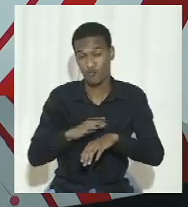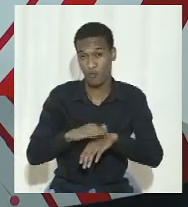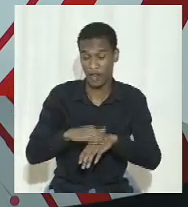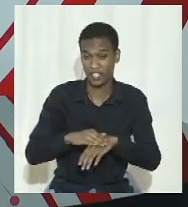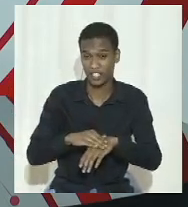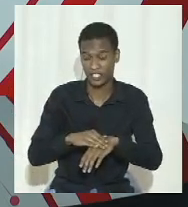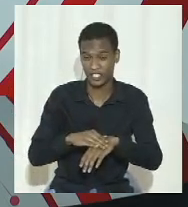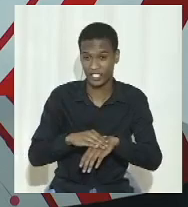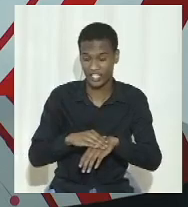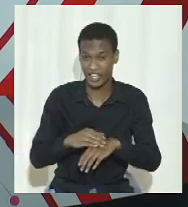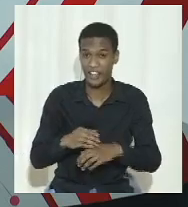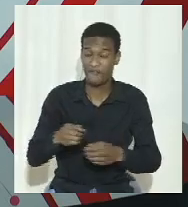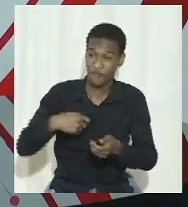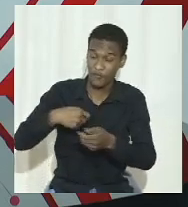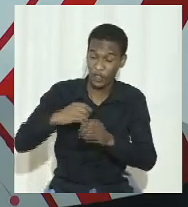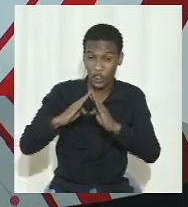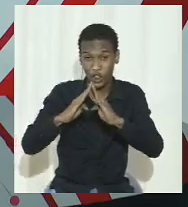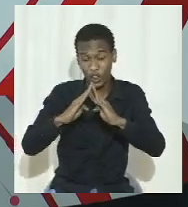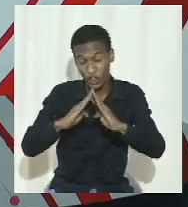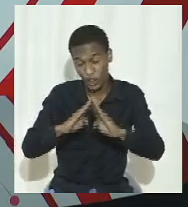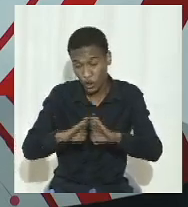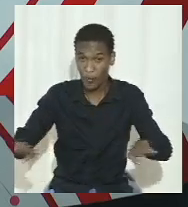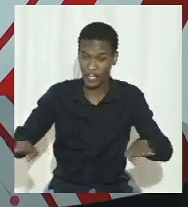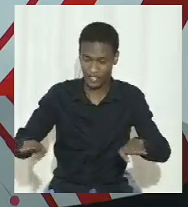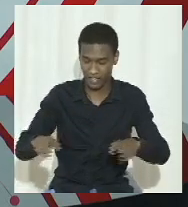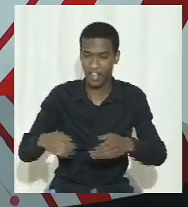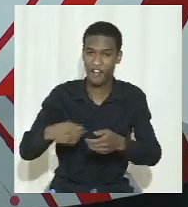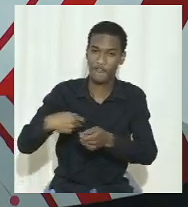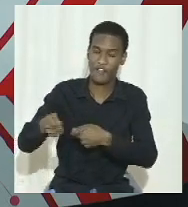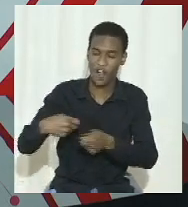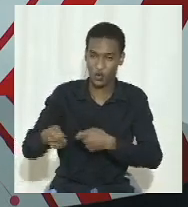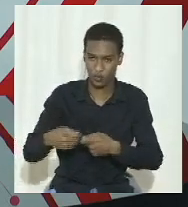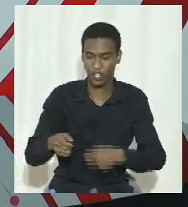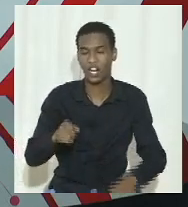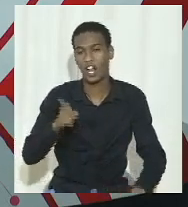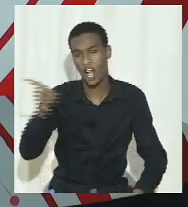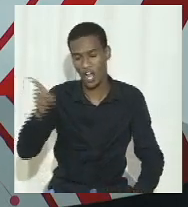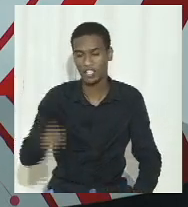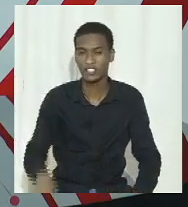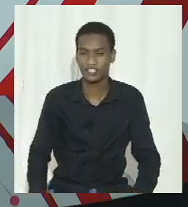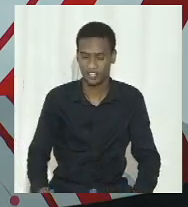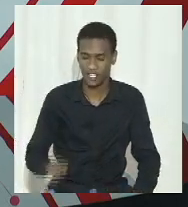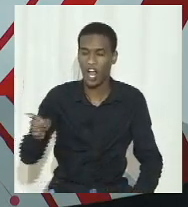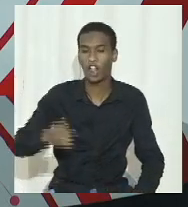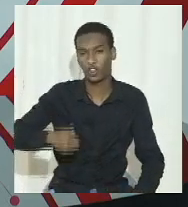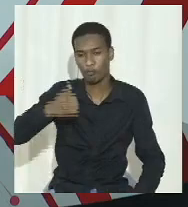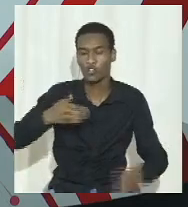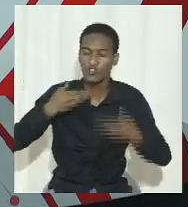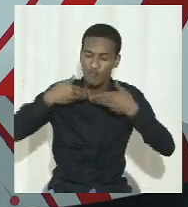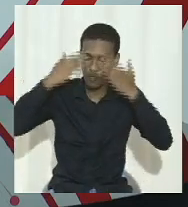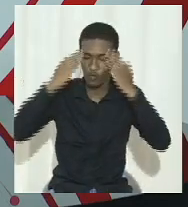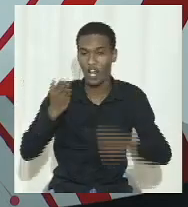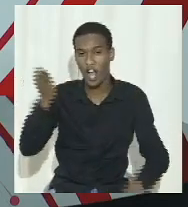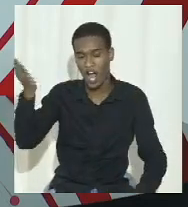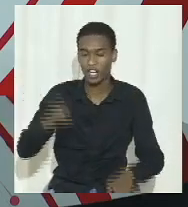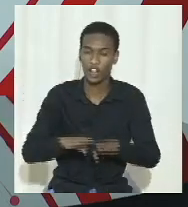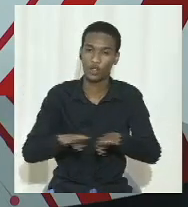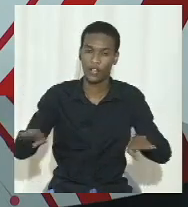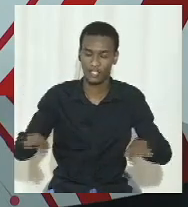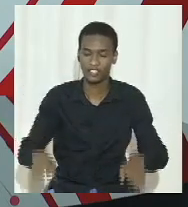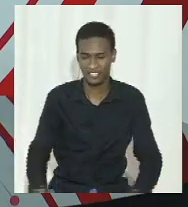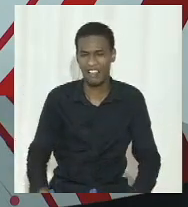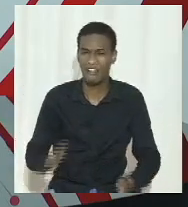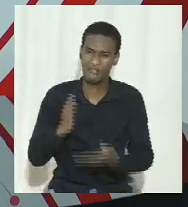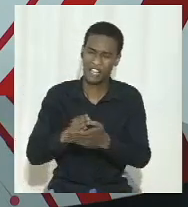ao Fianarantsoa toeram-piantsonana ho an'ny ny antoerana izy ity ka navaozina rehefa tsy